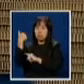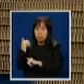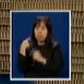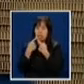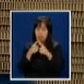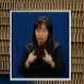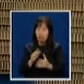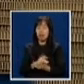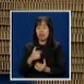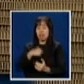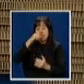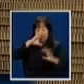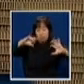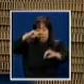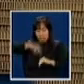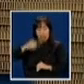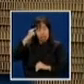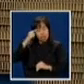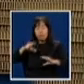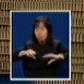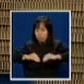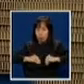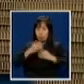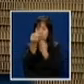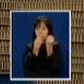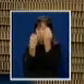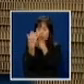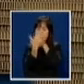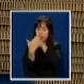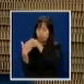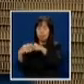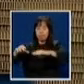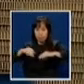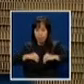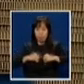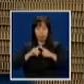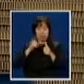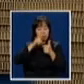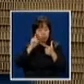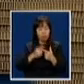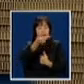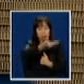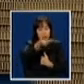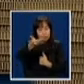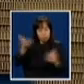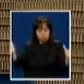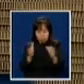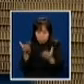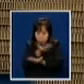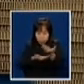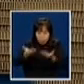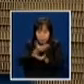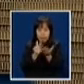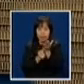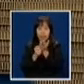ขอยืนยันว่ารัฐบาลเนี่ยพร้อมรับฟังทุกความเห็นนะครับแล้วก็จะเชิญทุกฝ่ายเข้ามามีส่วนร่วมในการช่วยกันแก้ปัญหานะครับแ